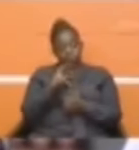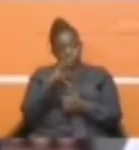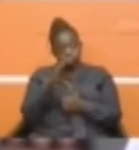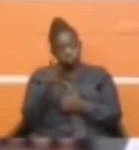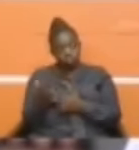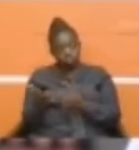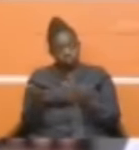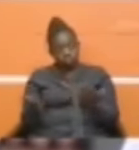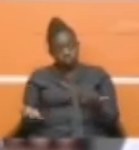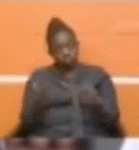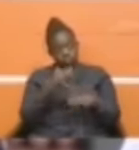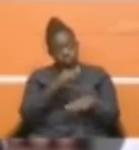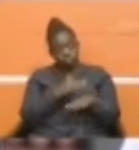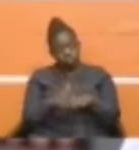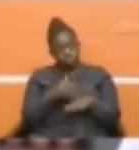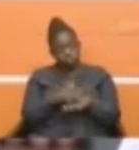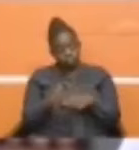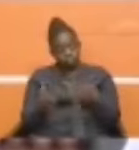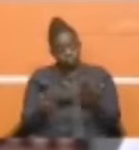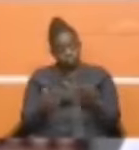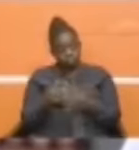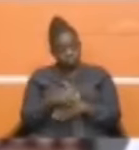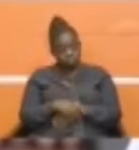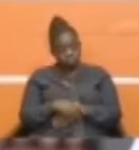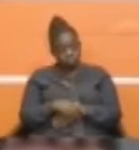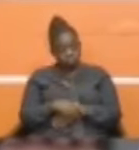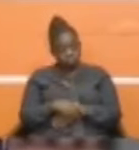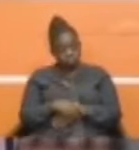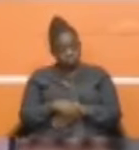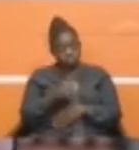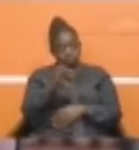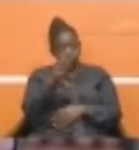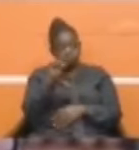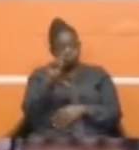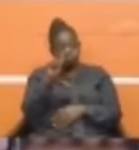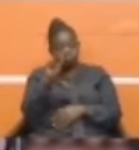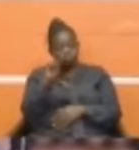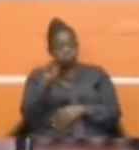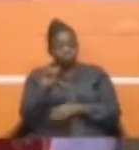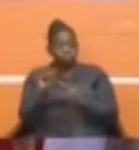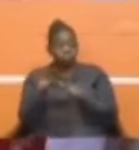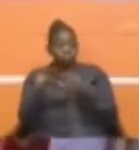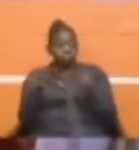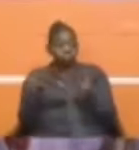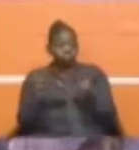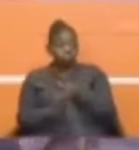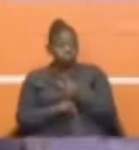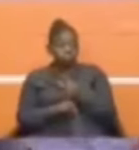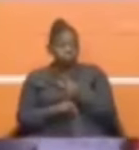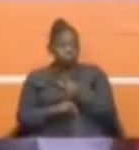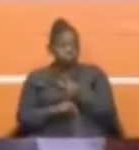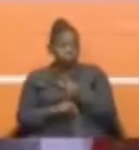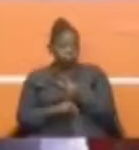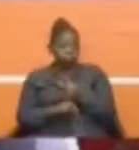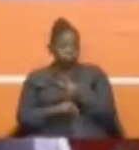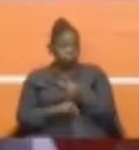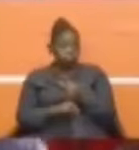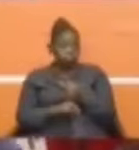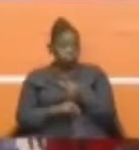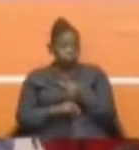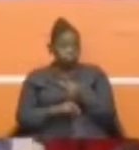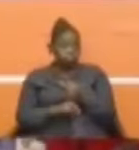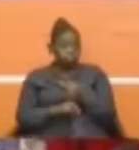nti enfulu imwede midinga mukene ife tu mweto omena titukasobola kumtolayo kimanyidwa nti mukabalolo no